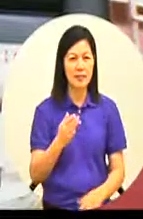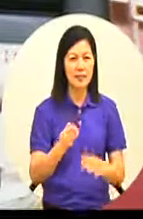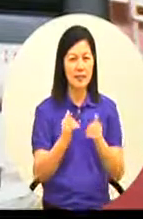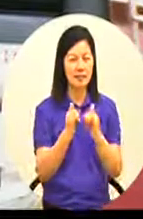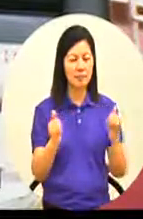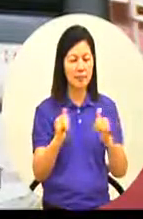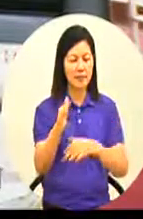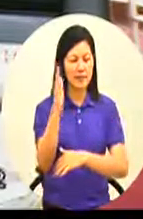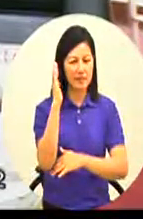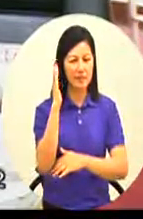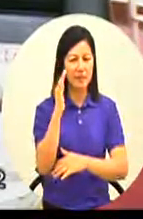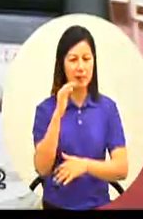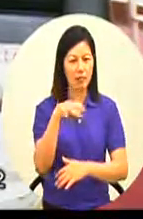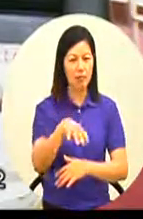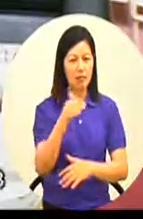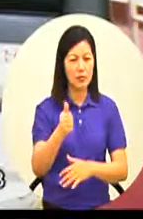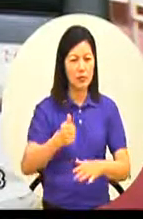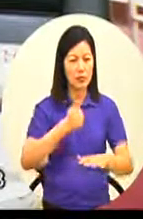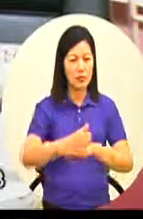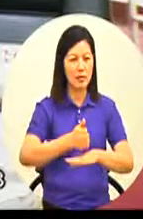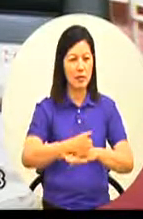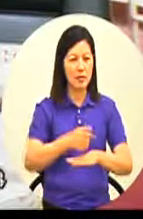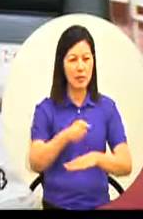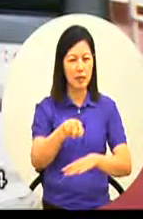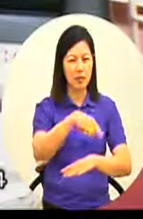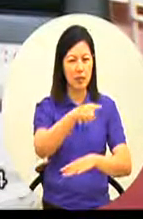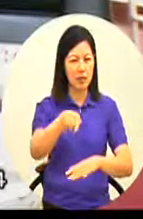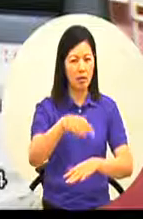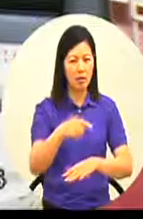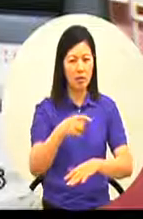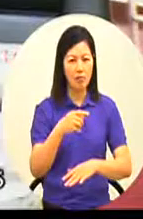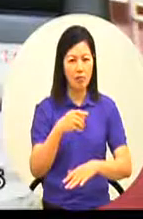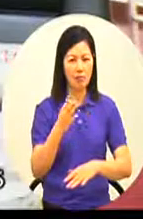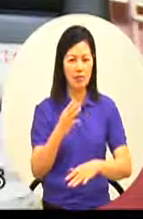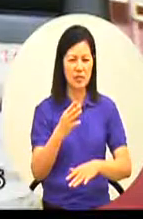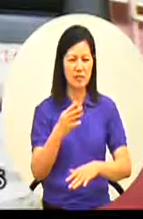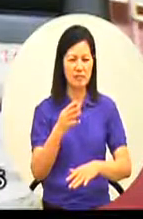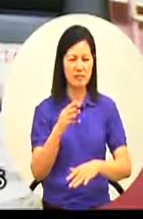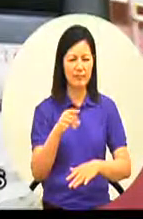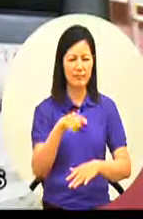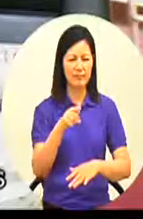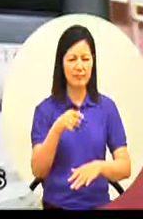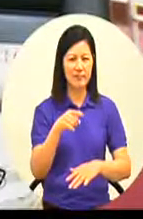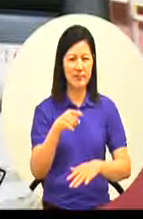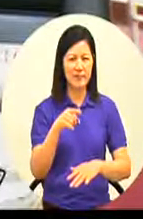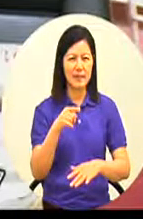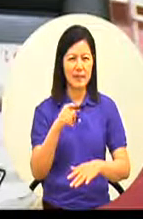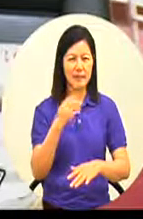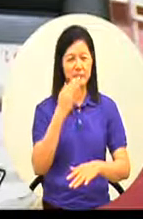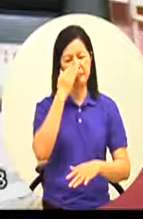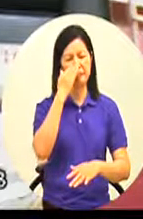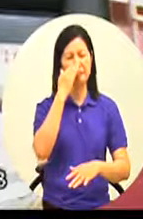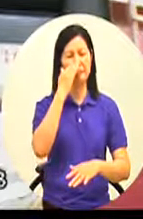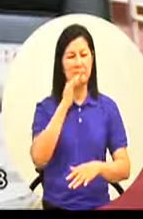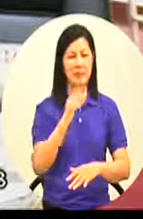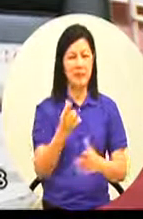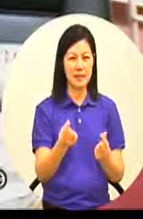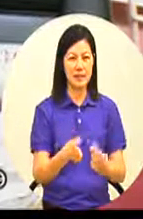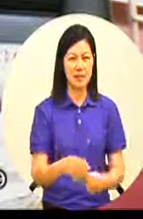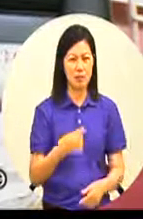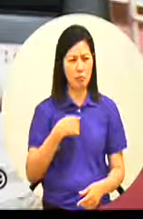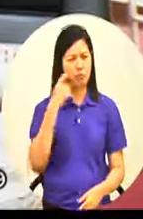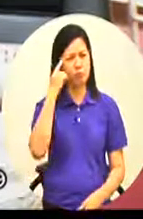你都走分顶呢，这不是本席讲的哦，这是很多人告诉我这样子。我说确实我有